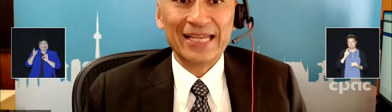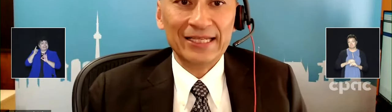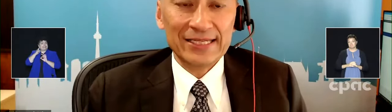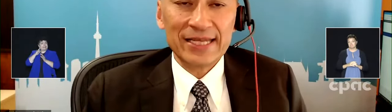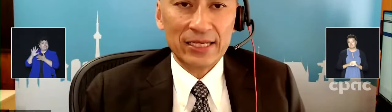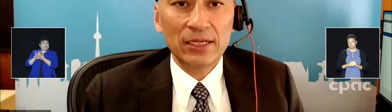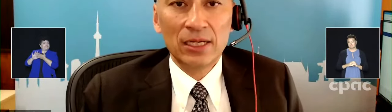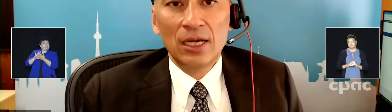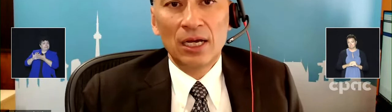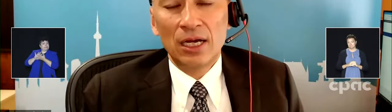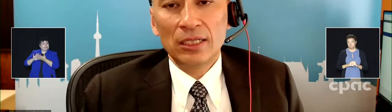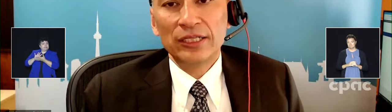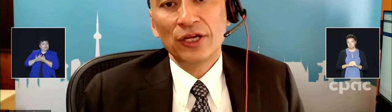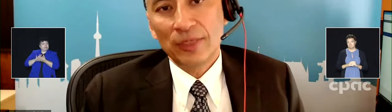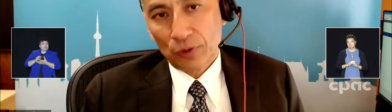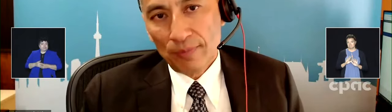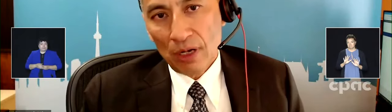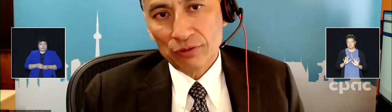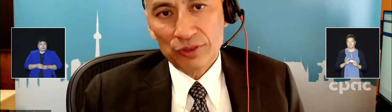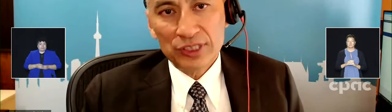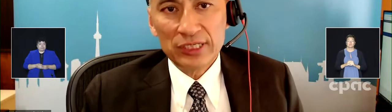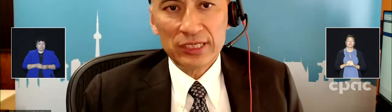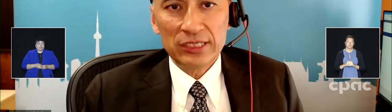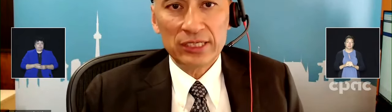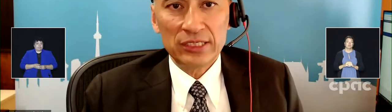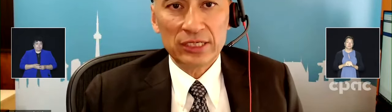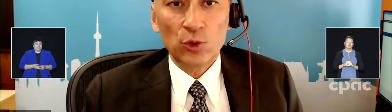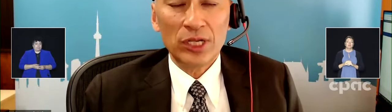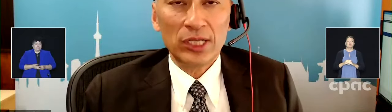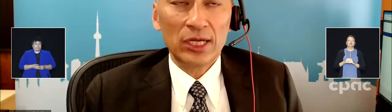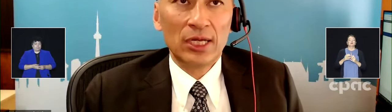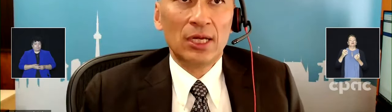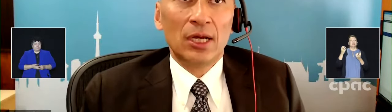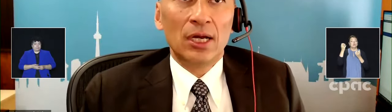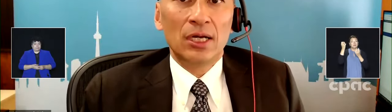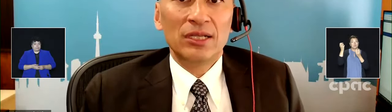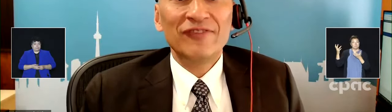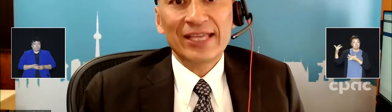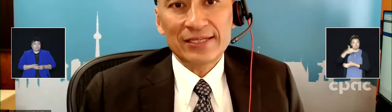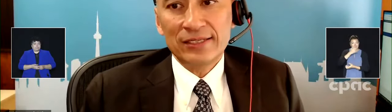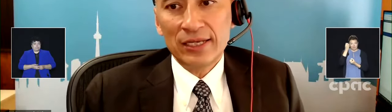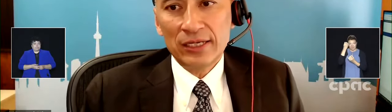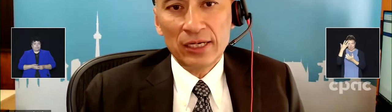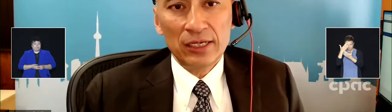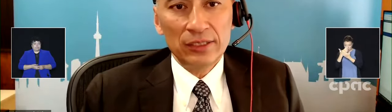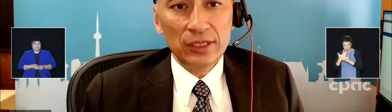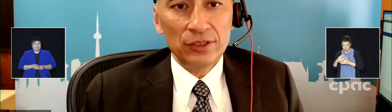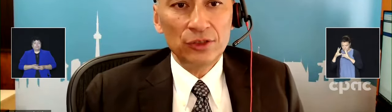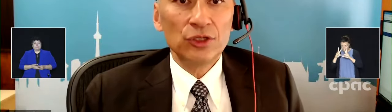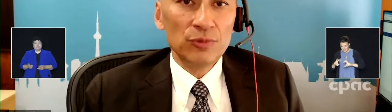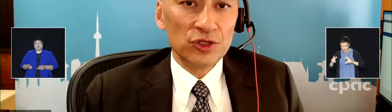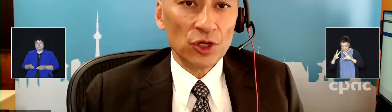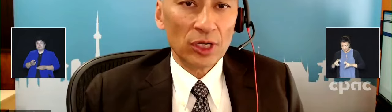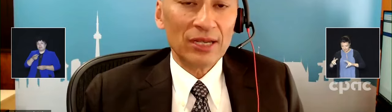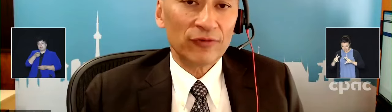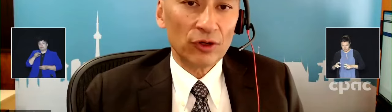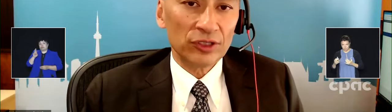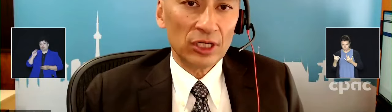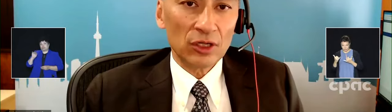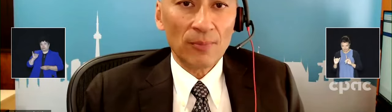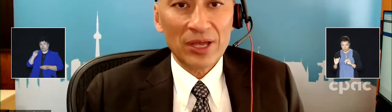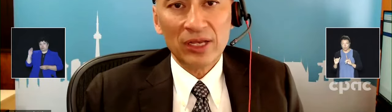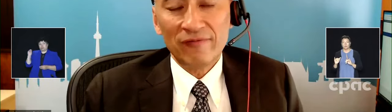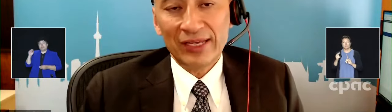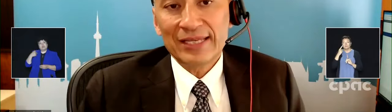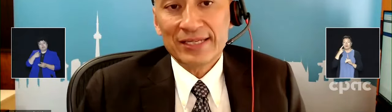train d'analyser les données probantes aussi, c'est quoi l'efficacité d'une mesure à la